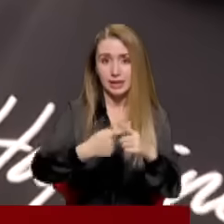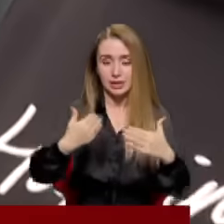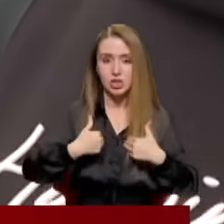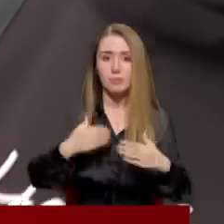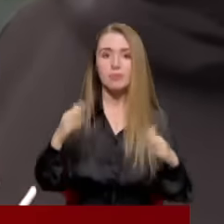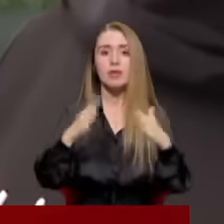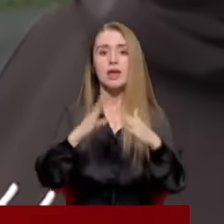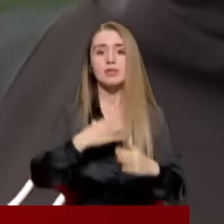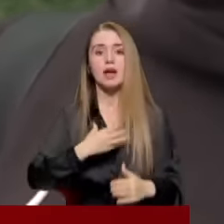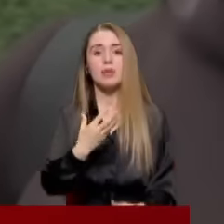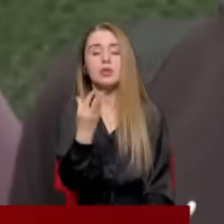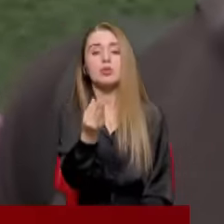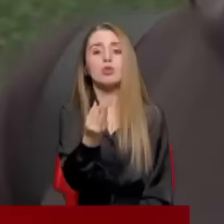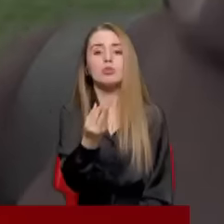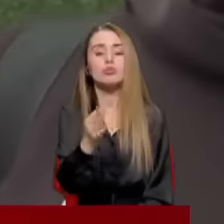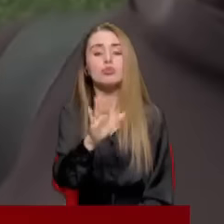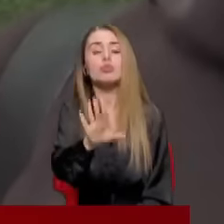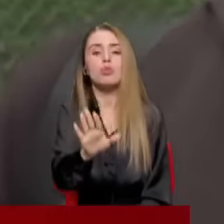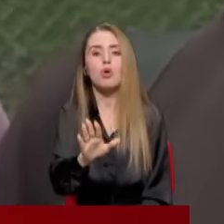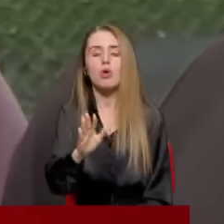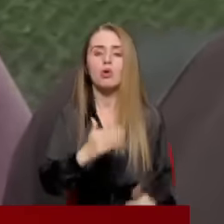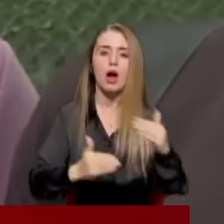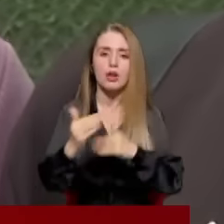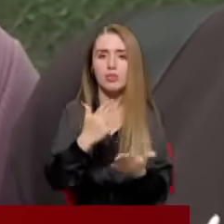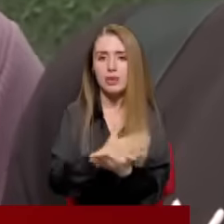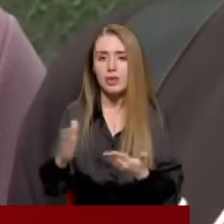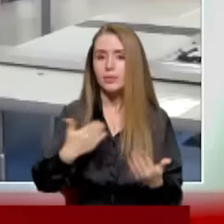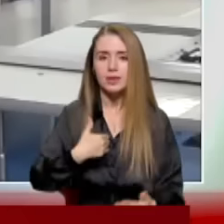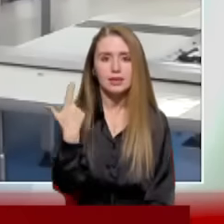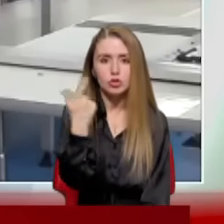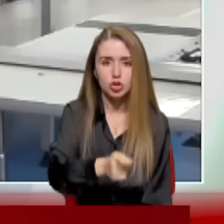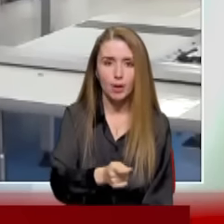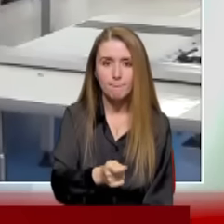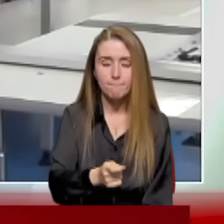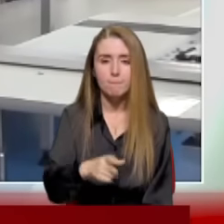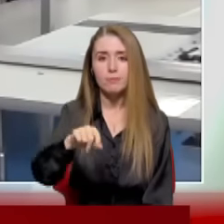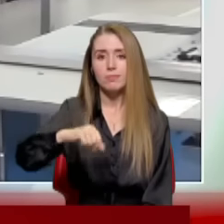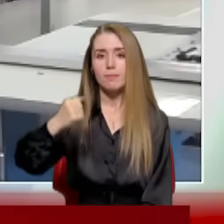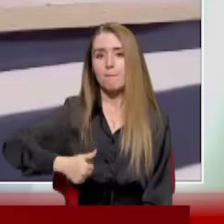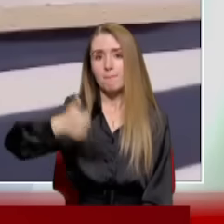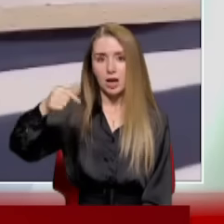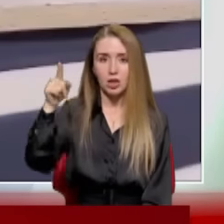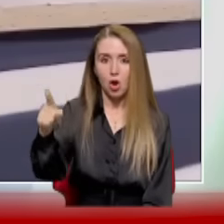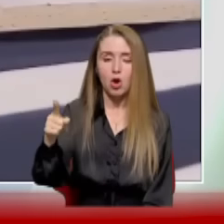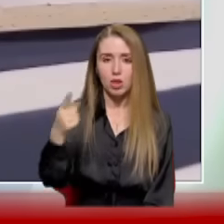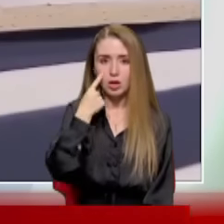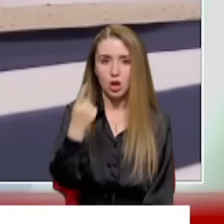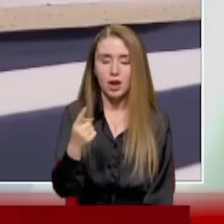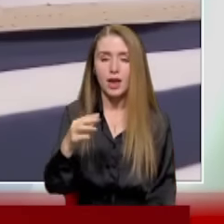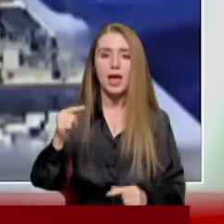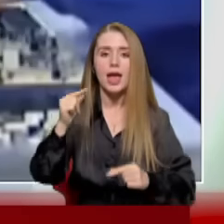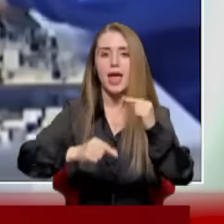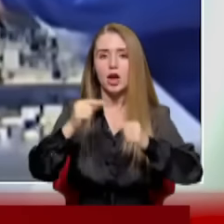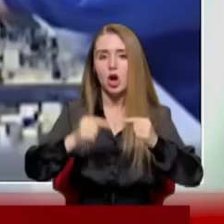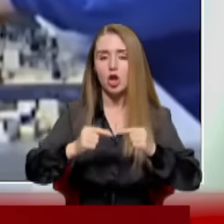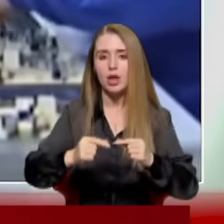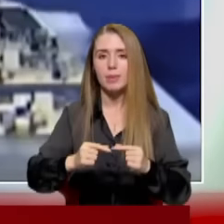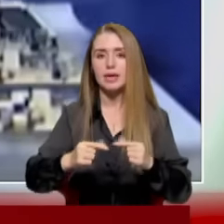Ev sahipleri duracak mı yerinde? Evet. Durmayacak. Nasıl ödeyeceğiz? Hazine ve Maliye Bakanımızın öncülüğünde ekonomik ve